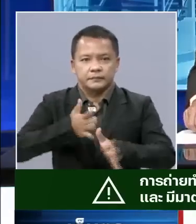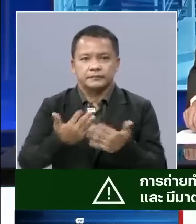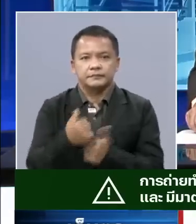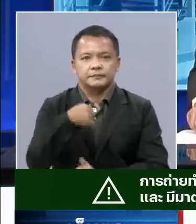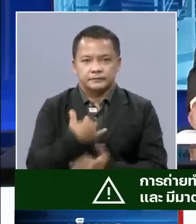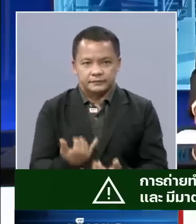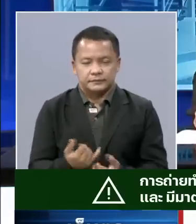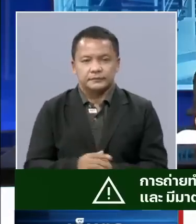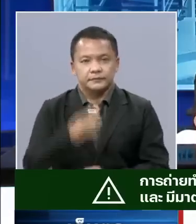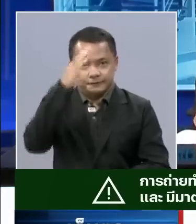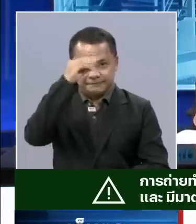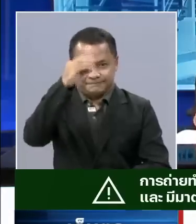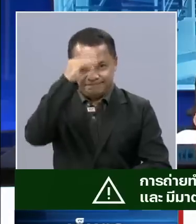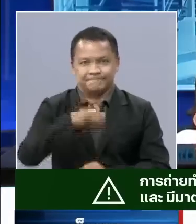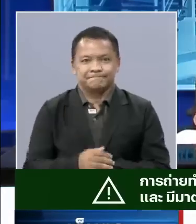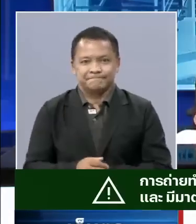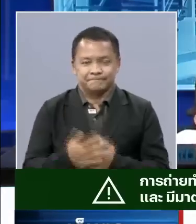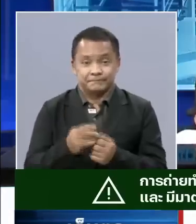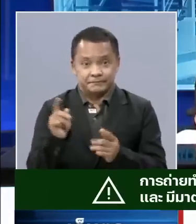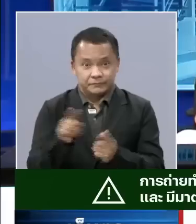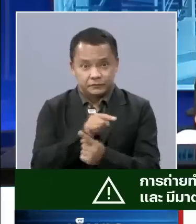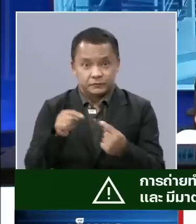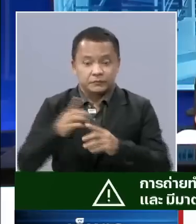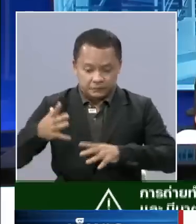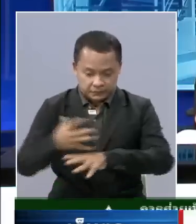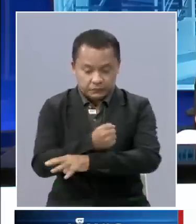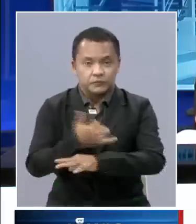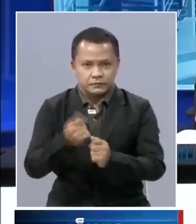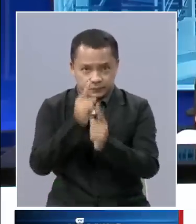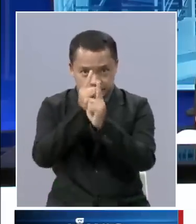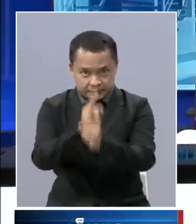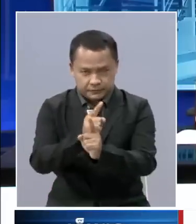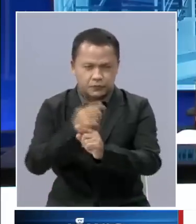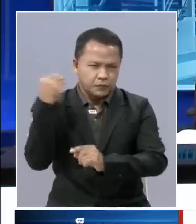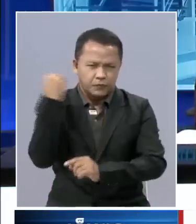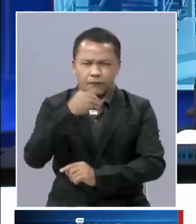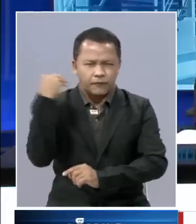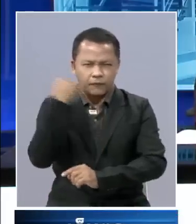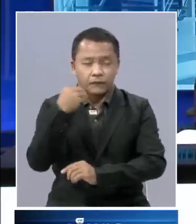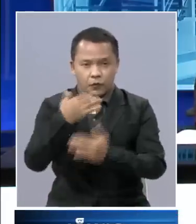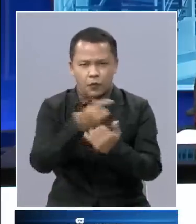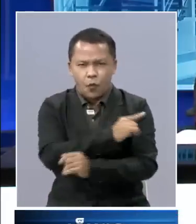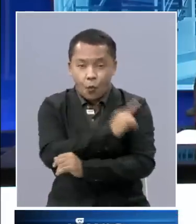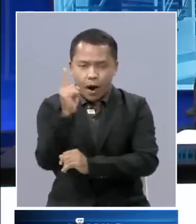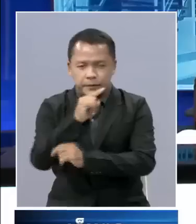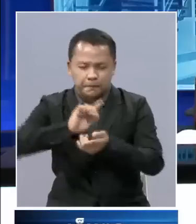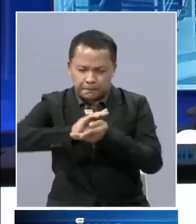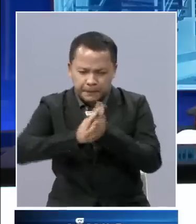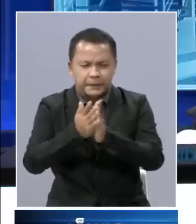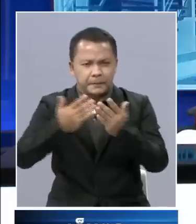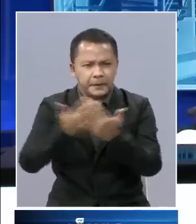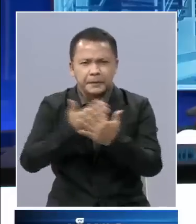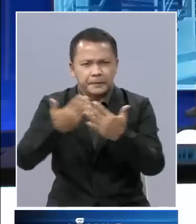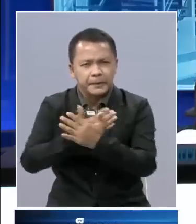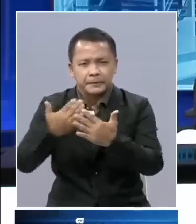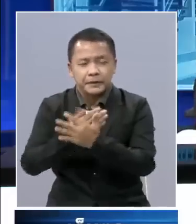ามือประจำวันนี้นะครับอาจารย์ทวิพย์เชื้อทองครับ ความเคลื่อนไหวในทางการเมืองเนี่ยต้องเกาะติดกันทุกวันเลยนะฮะในวันนึงเนี่ยมีความเปลี่ยนแปลงกัน 2-3 รอบ